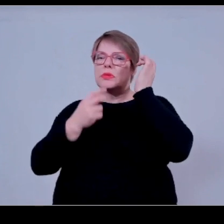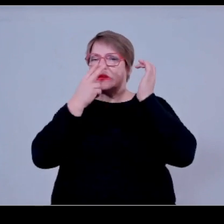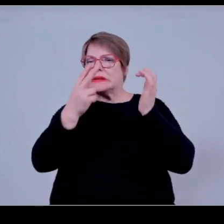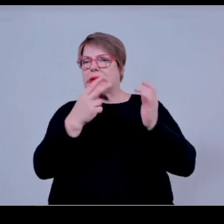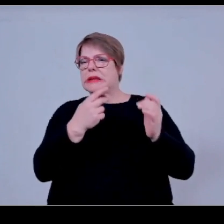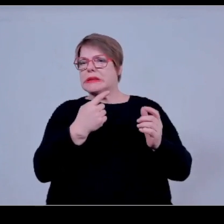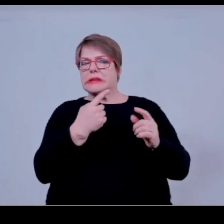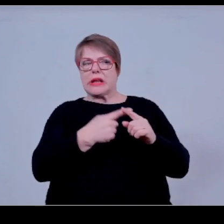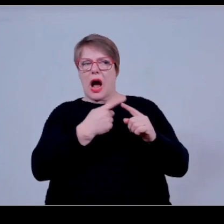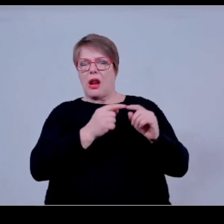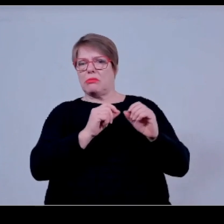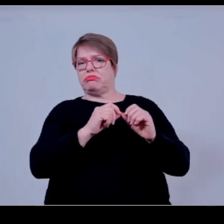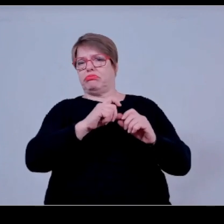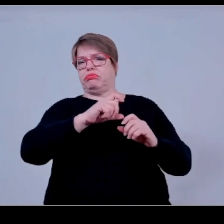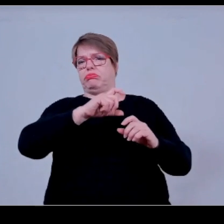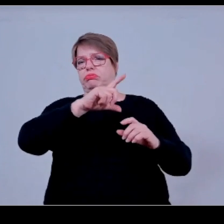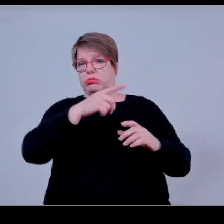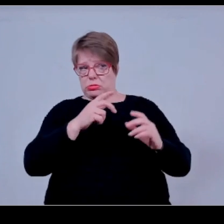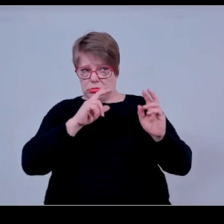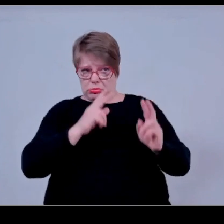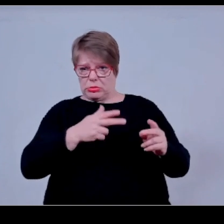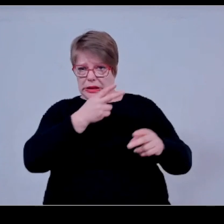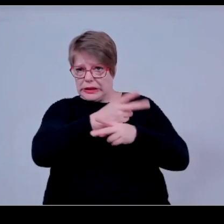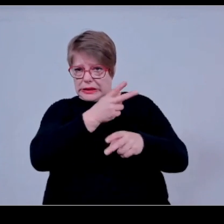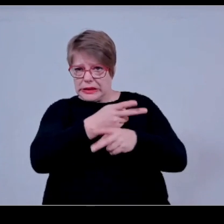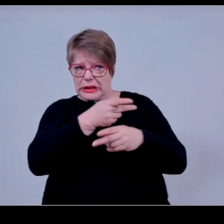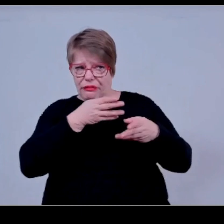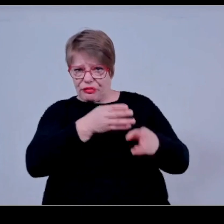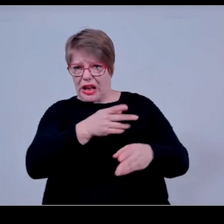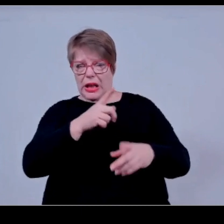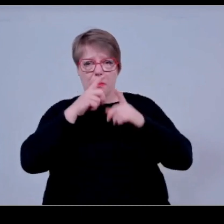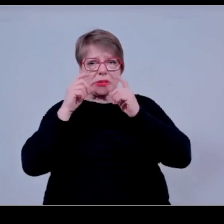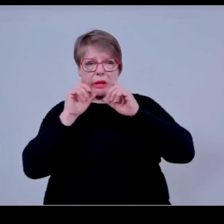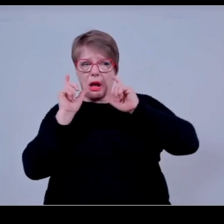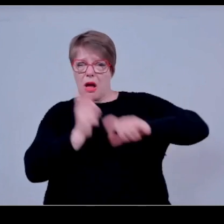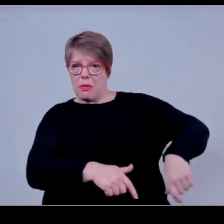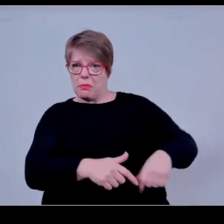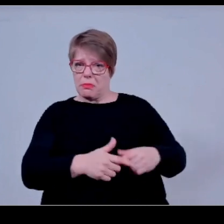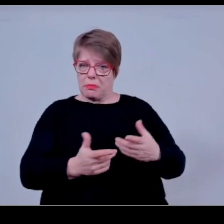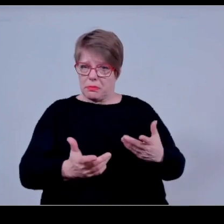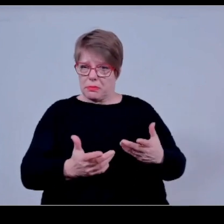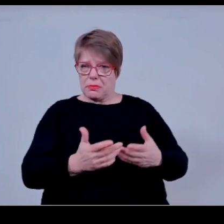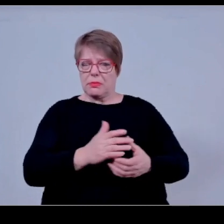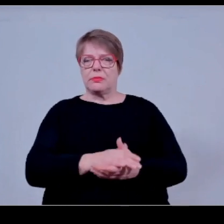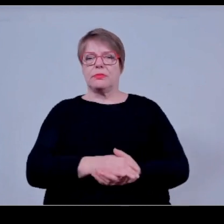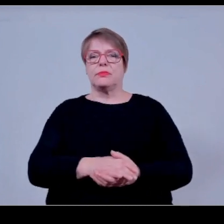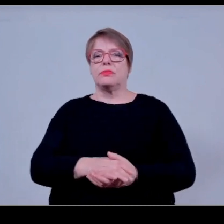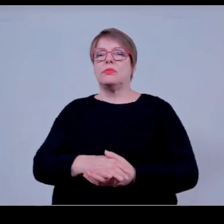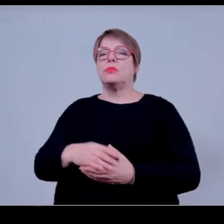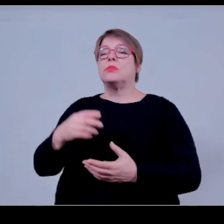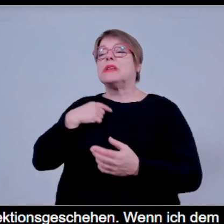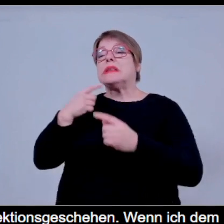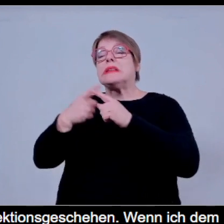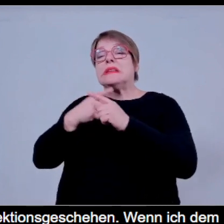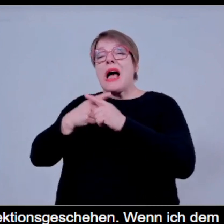Fall keine neuen Maßnahmen zu treffen, weil das Gesundheitssystem nicht überlastet ist. Und ich habe Ihnen ja beschrieben, dass die Verhältnismäßigkeit